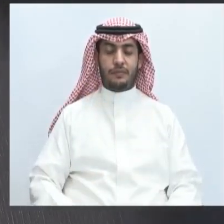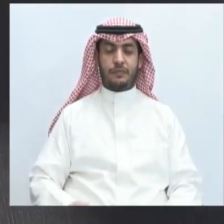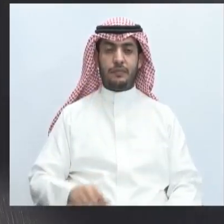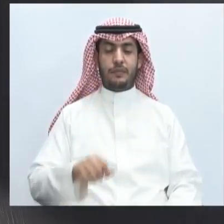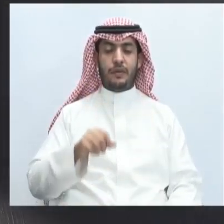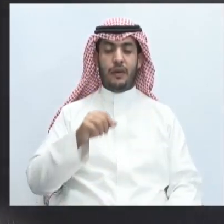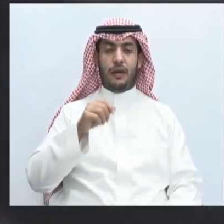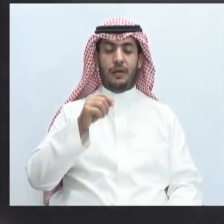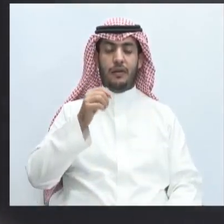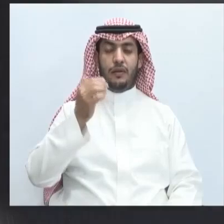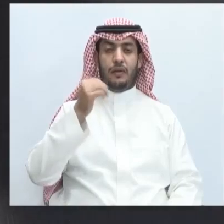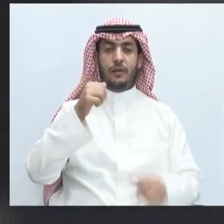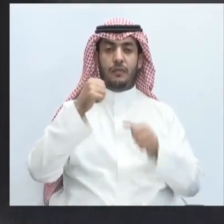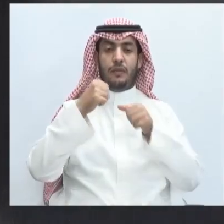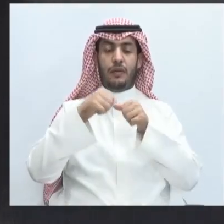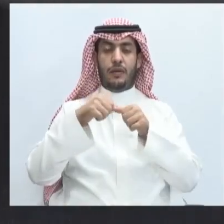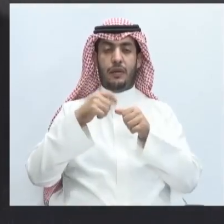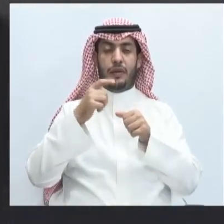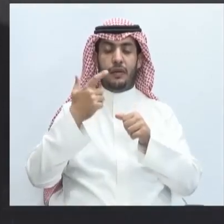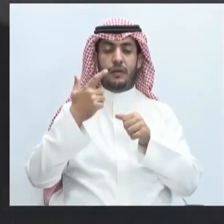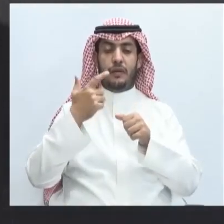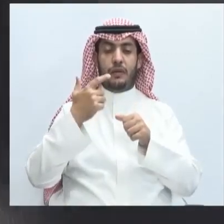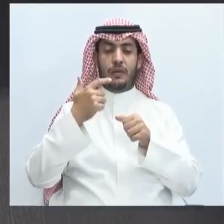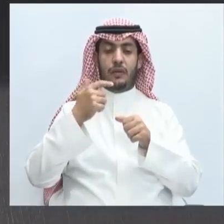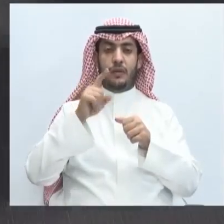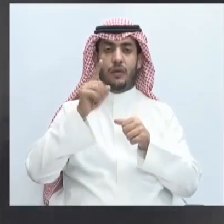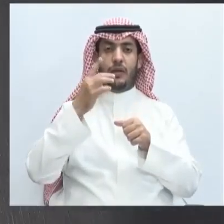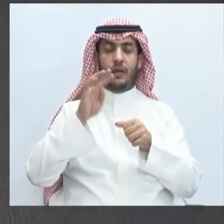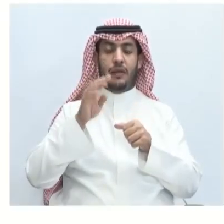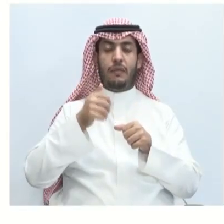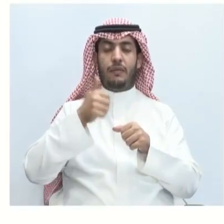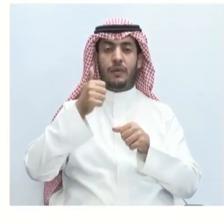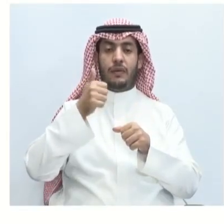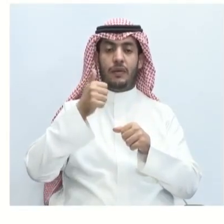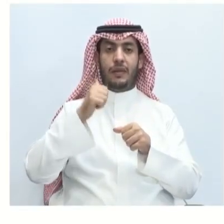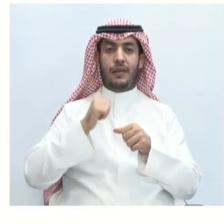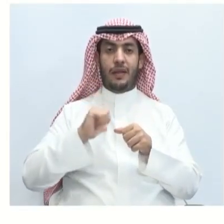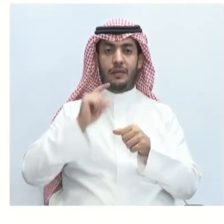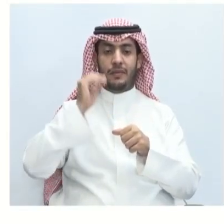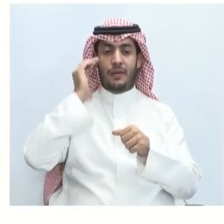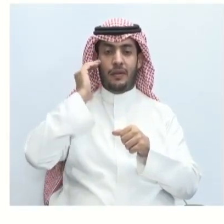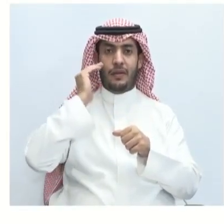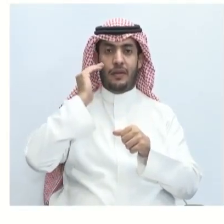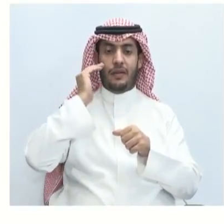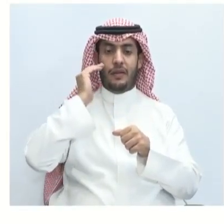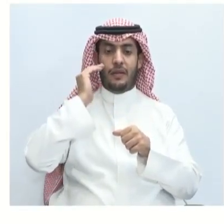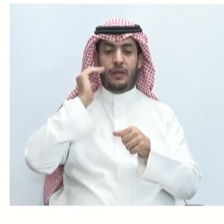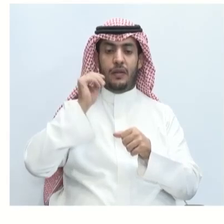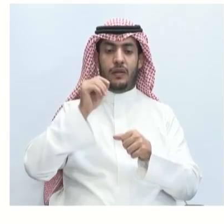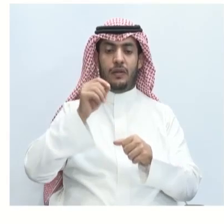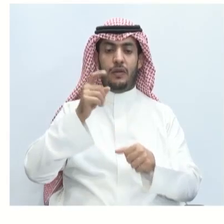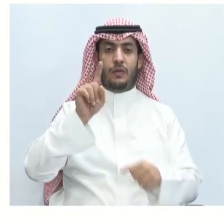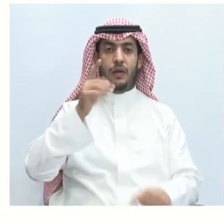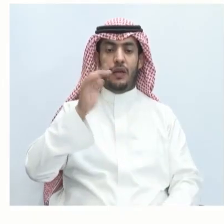وبناتي المتبقي كم يا ابطال ربع اذا نستطيع ان نقول ابنائي وبناتي ان ربعين